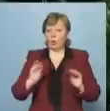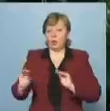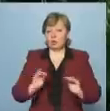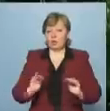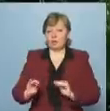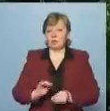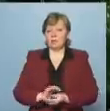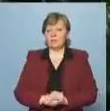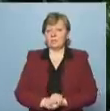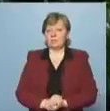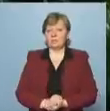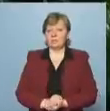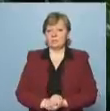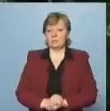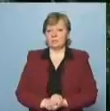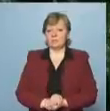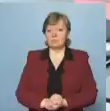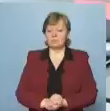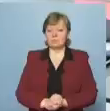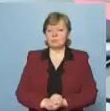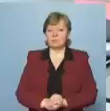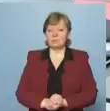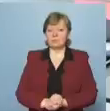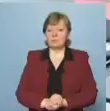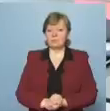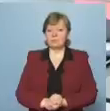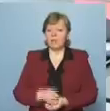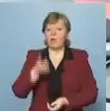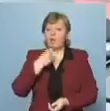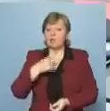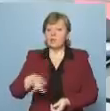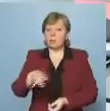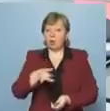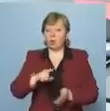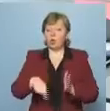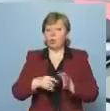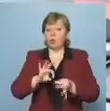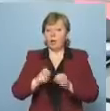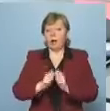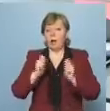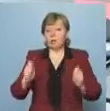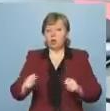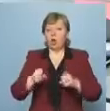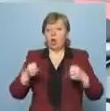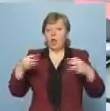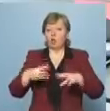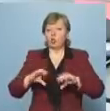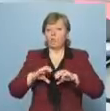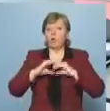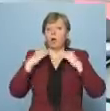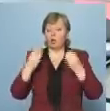Ковырзина, Юрий Дроздов, телеканал «Моя Удмуртия». В Ленинском районе Ижевска открыли после ремонта ледовую коробку. На